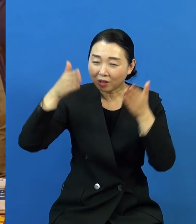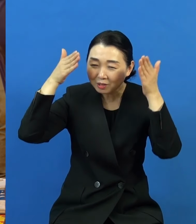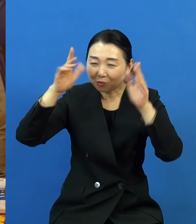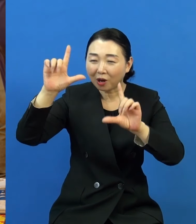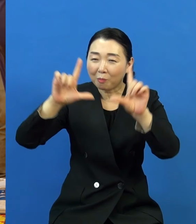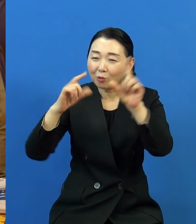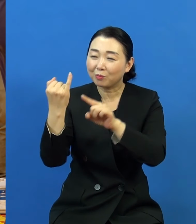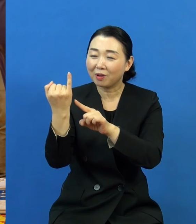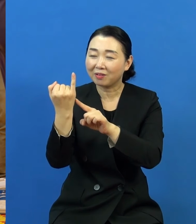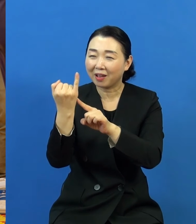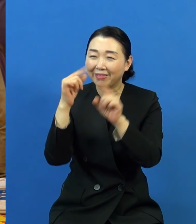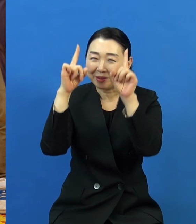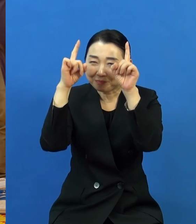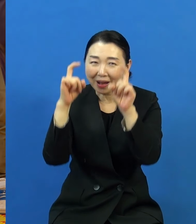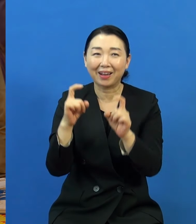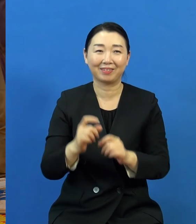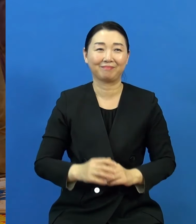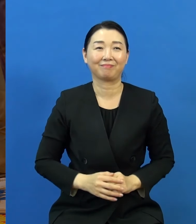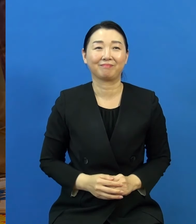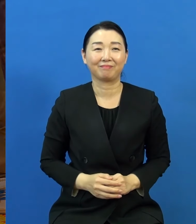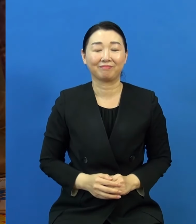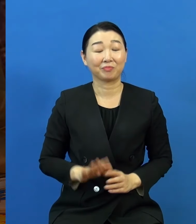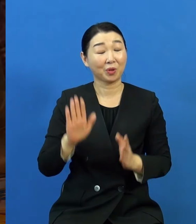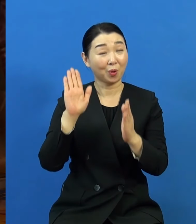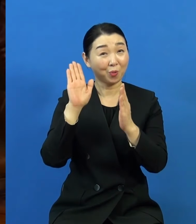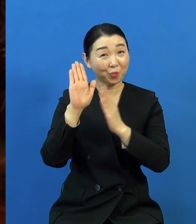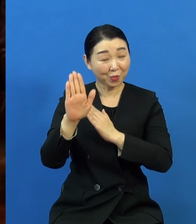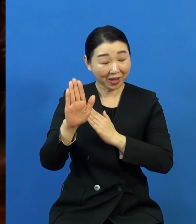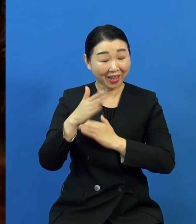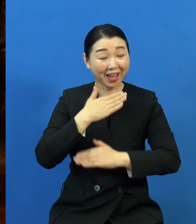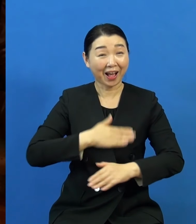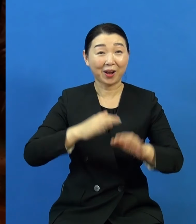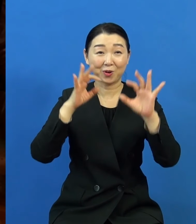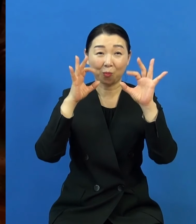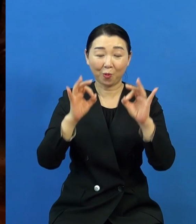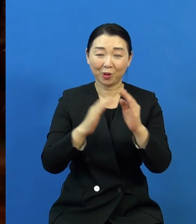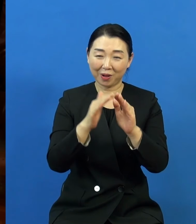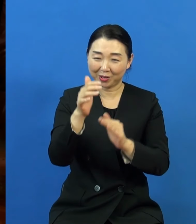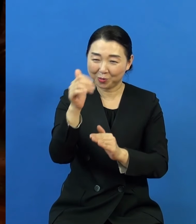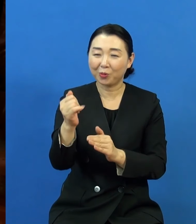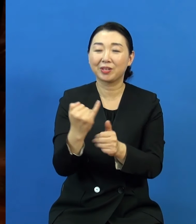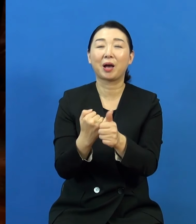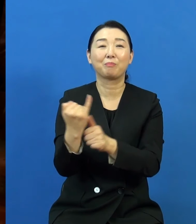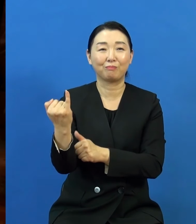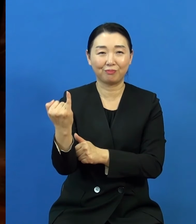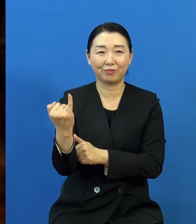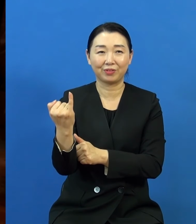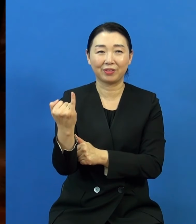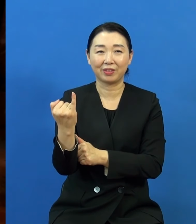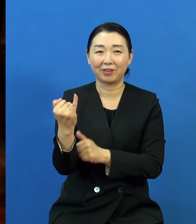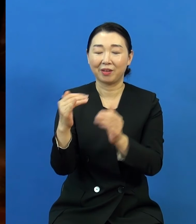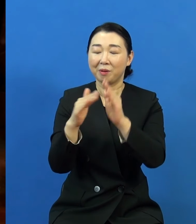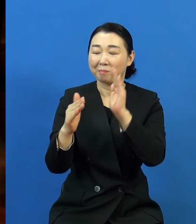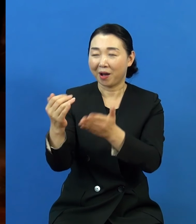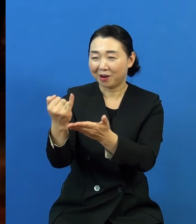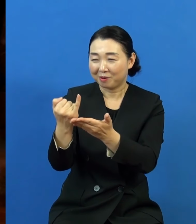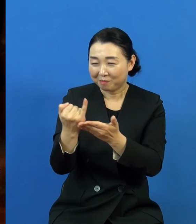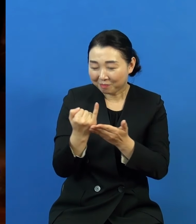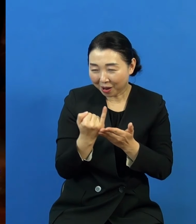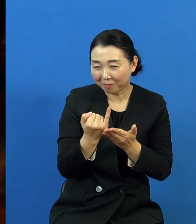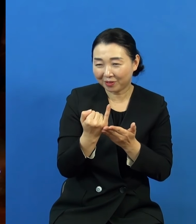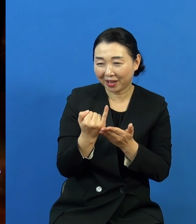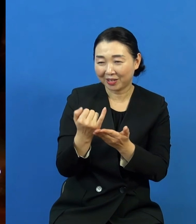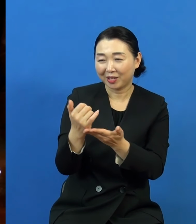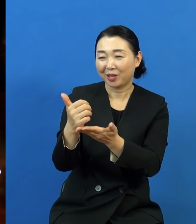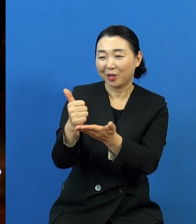여인을 카메라에 담았죠. 후에 알고 보니 마을 촌장의 부인이었고 마을을 방문한 손님들을 위한 커피 세레머니를